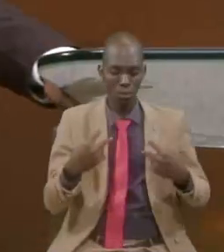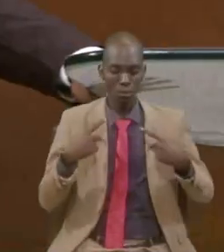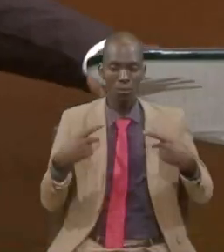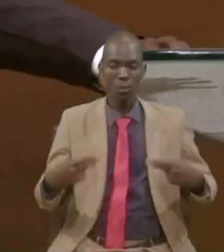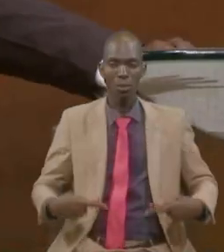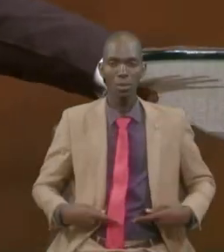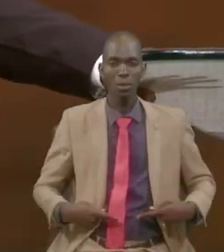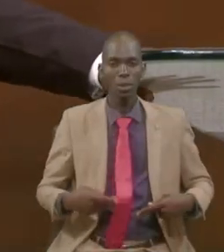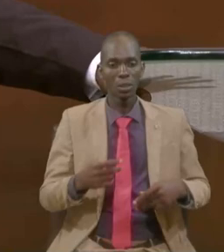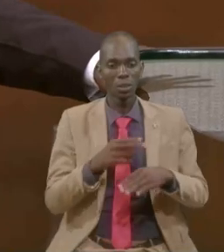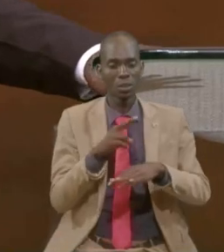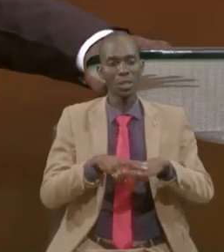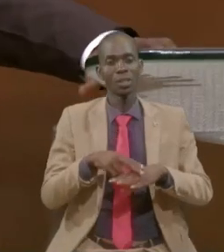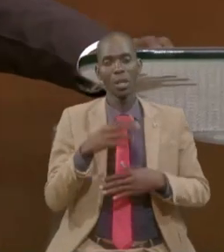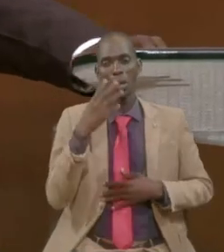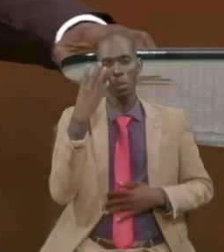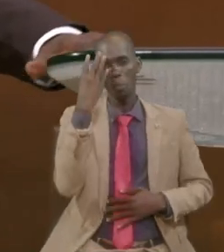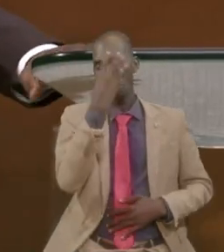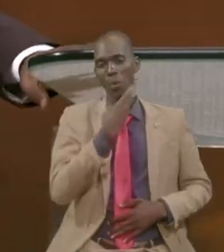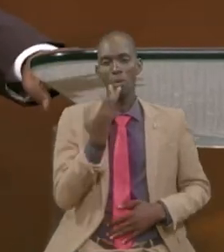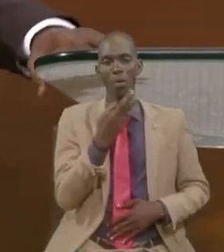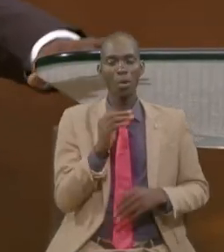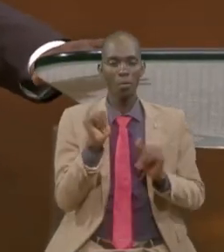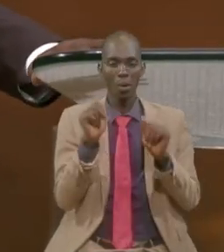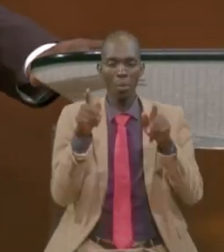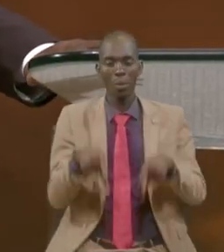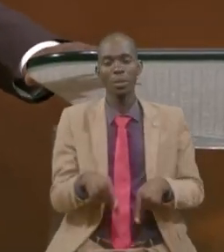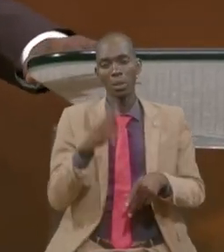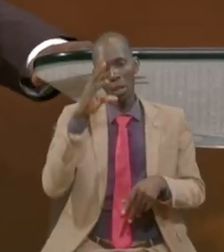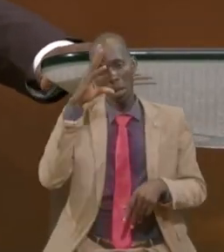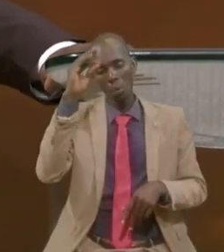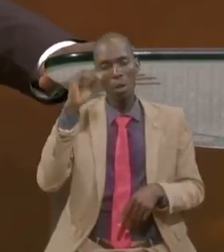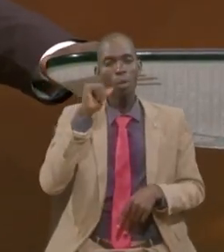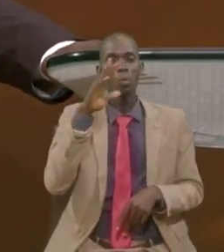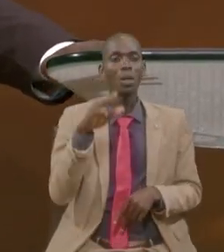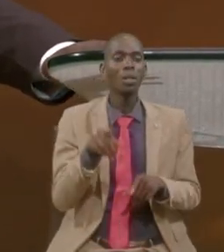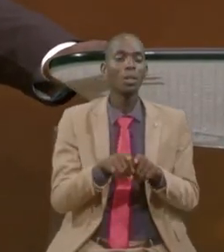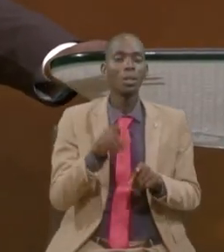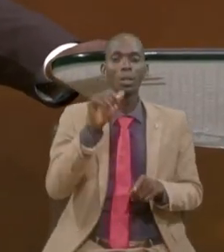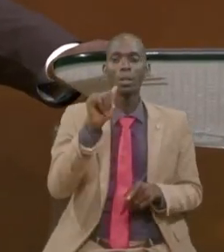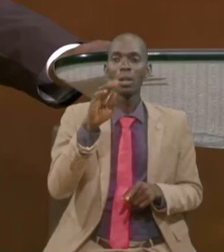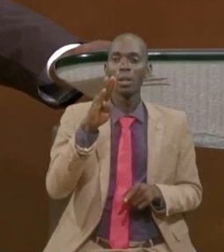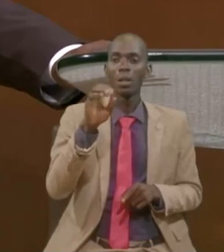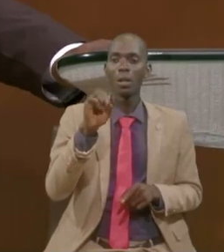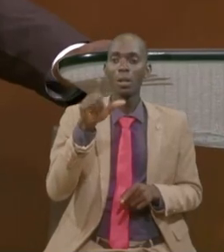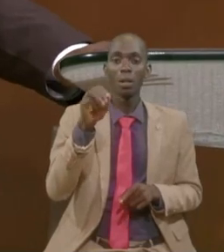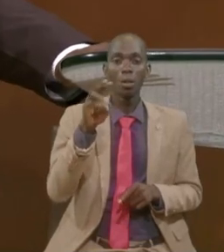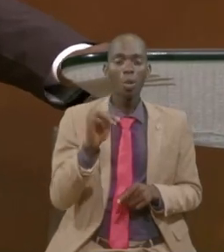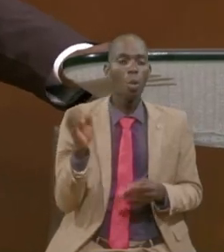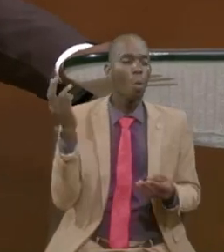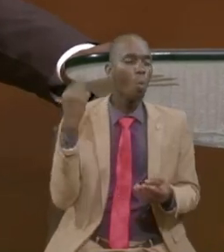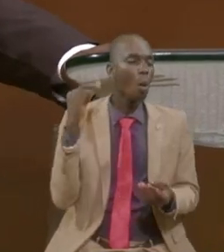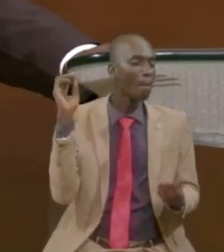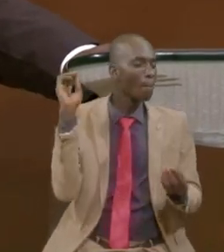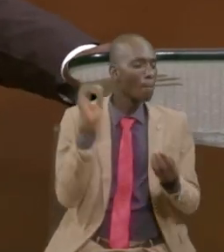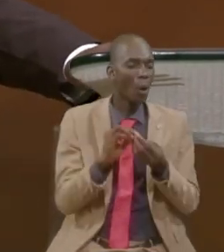Dieu ne considère pas la beauté physique d'un homme ou d'une femme. Absalom était très